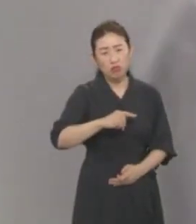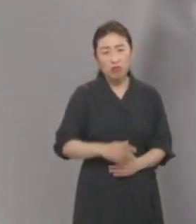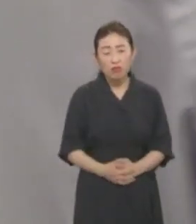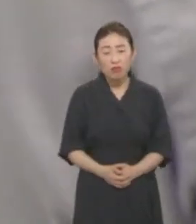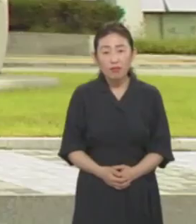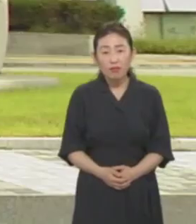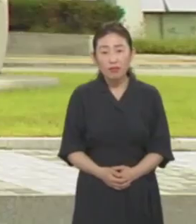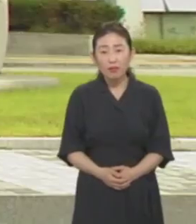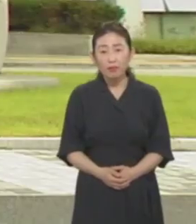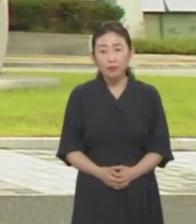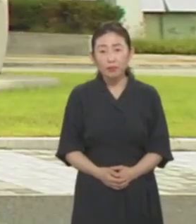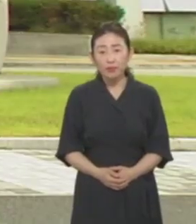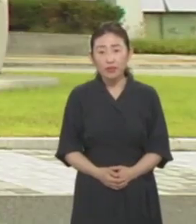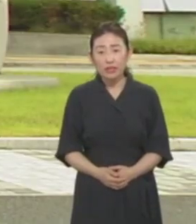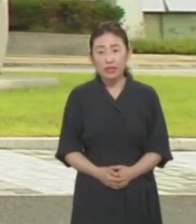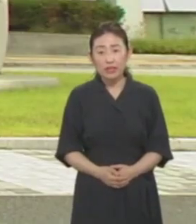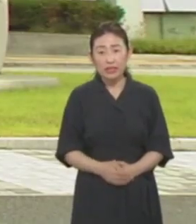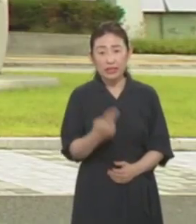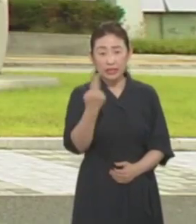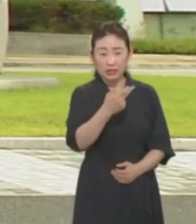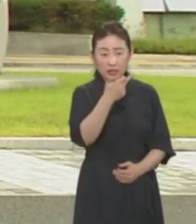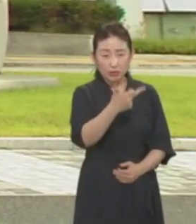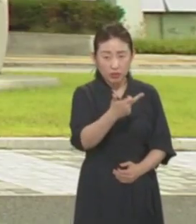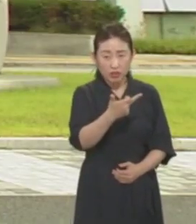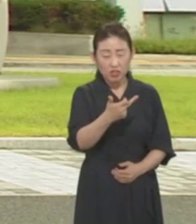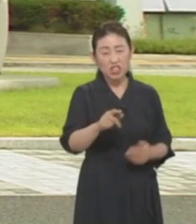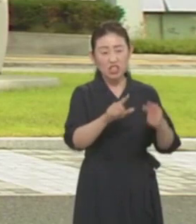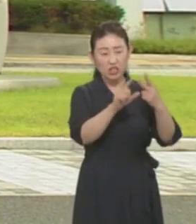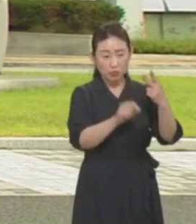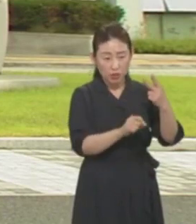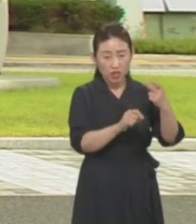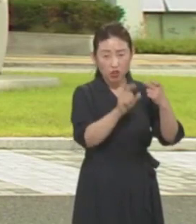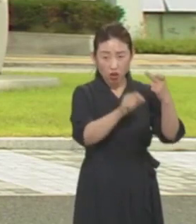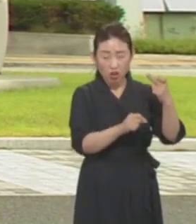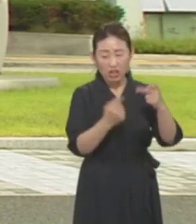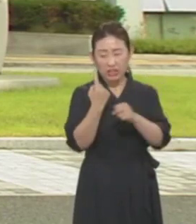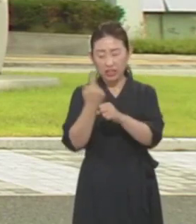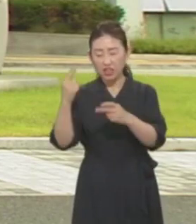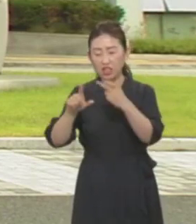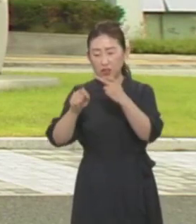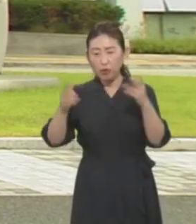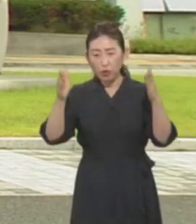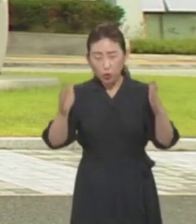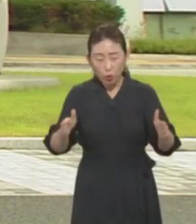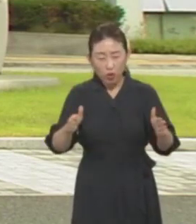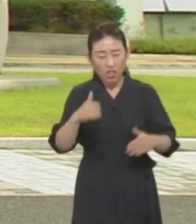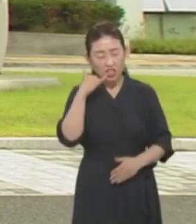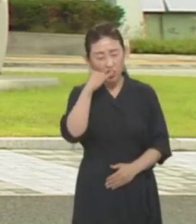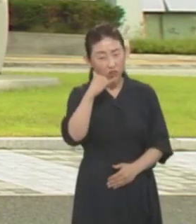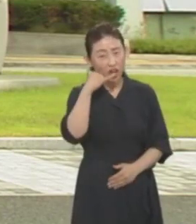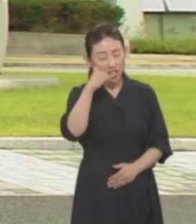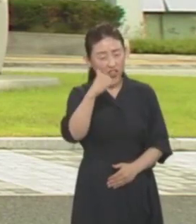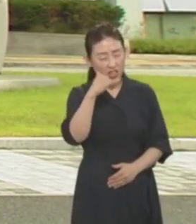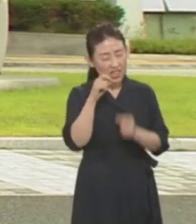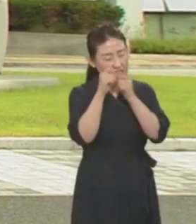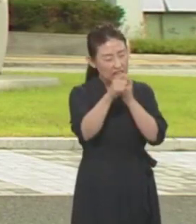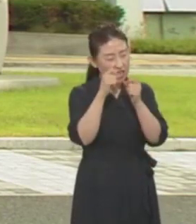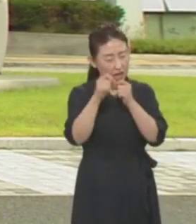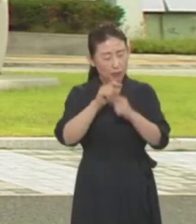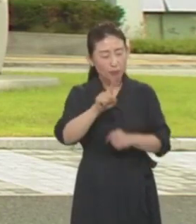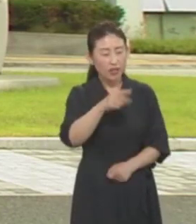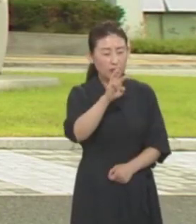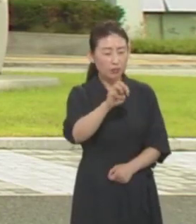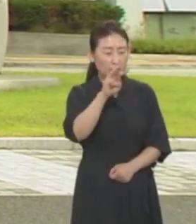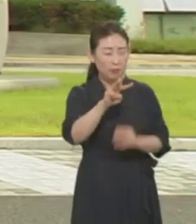했습니다. 이들은 지난 2017년 12월부터 지난해 10월까지 이 같은 수법으로 133명의